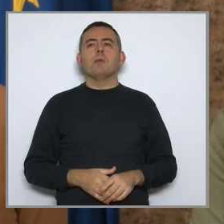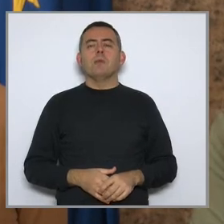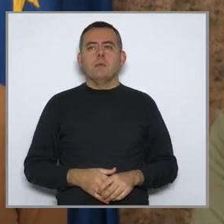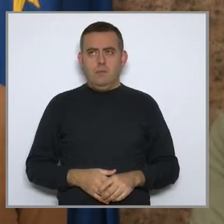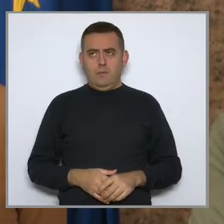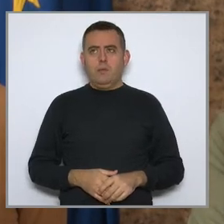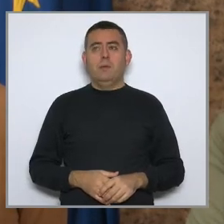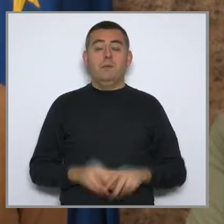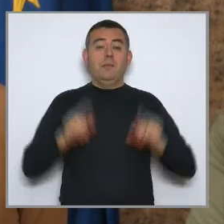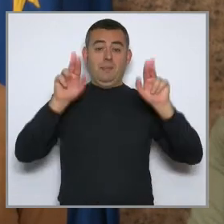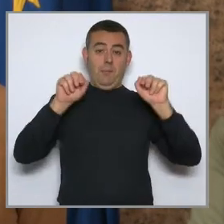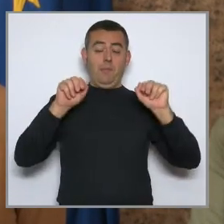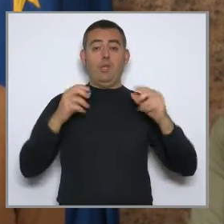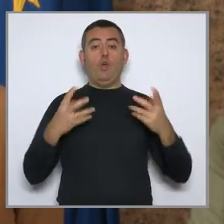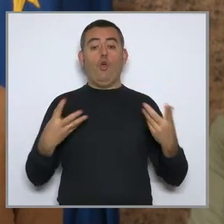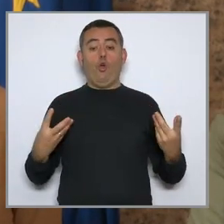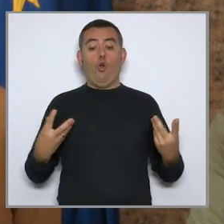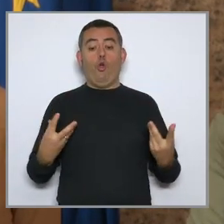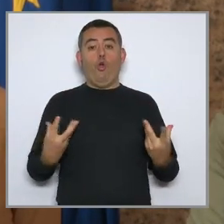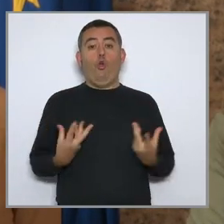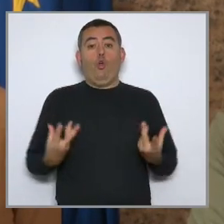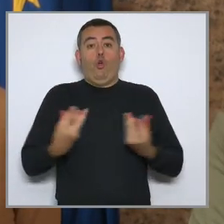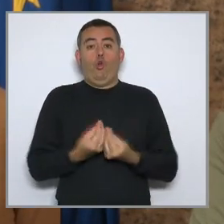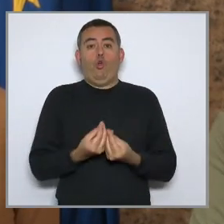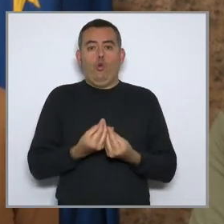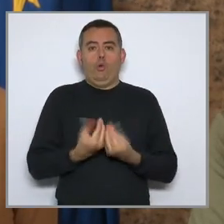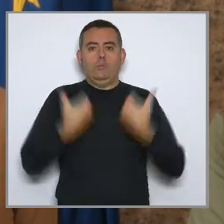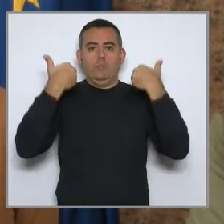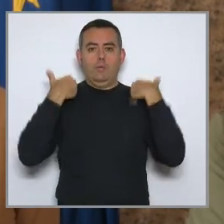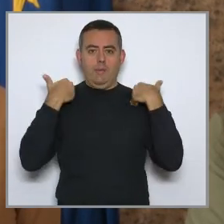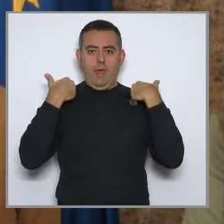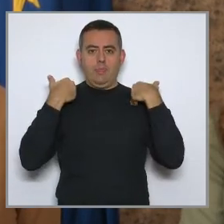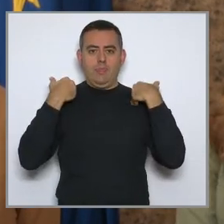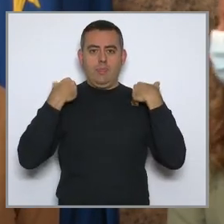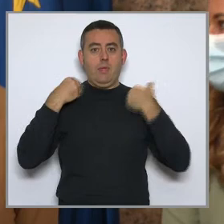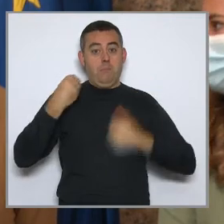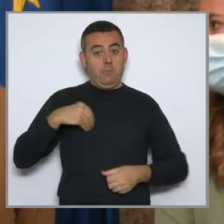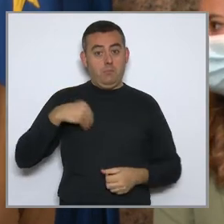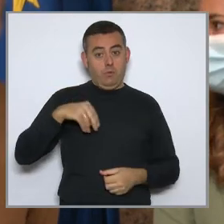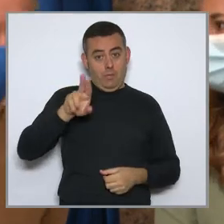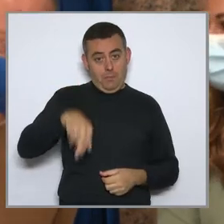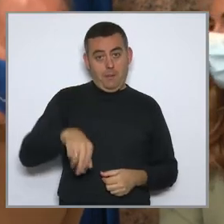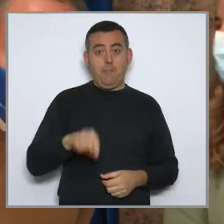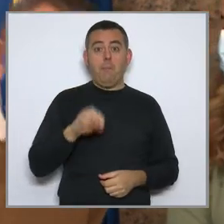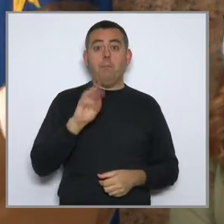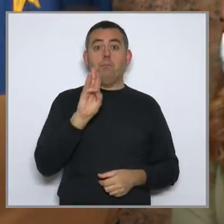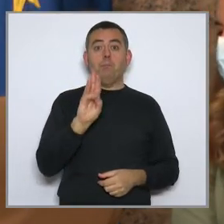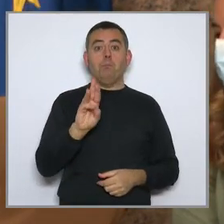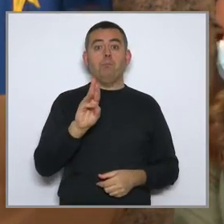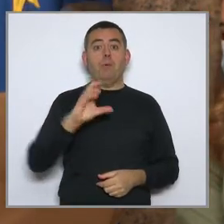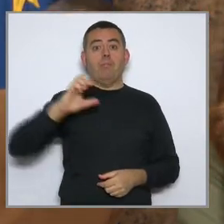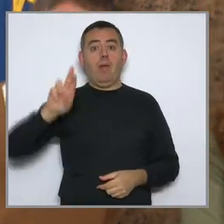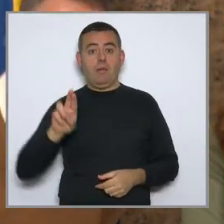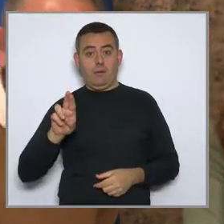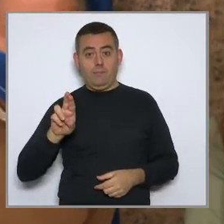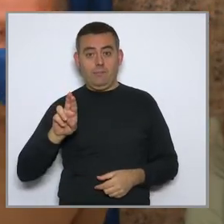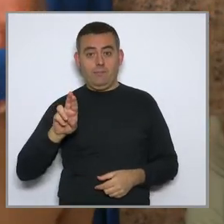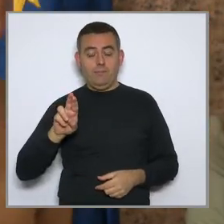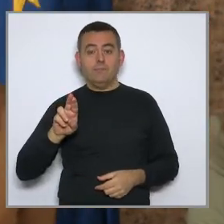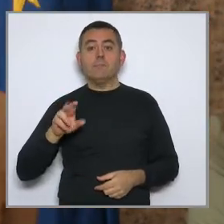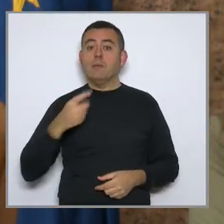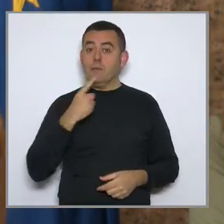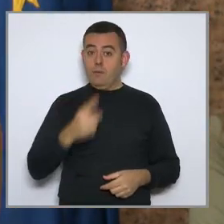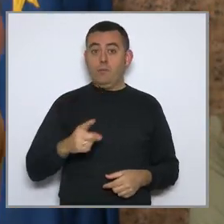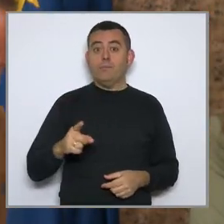la corresponsabilitat i a les PCRs, he de dir que en la Comunitat Valenciana en aquest moment ja s'han alcançat més